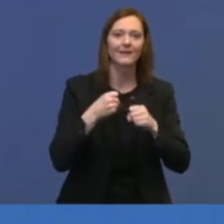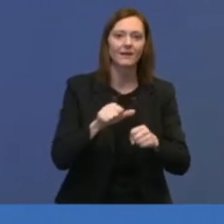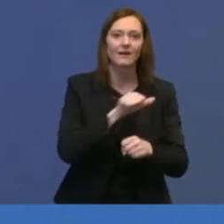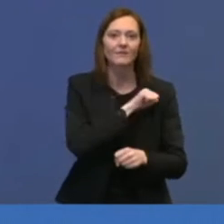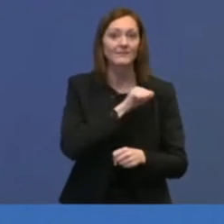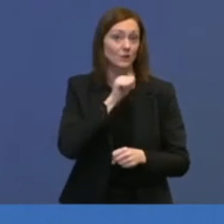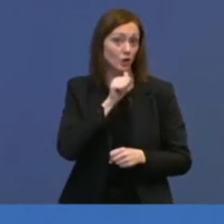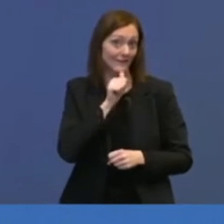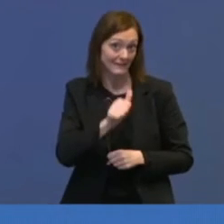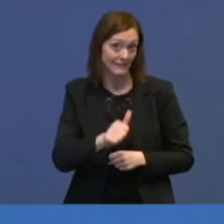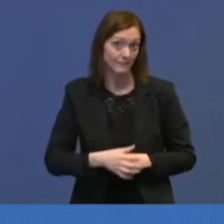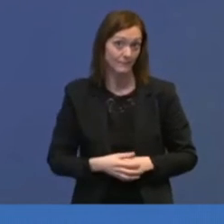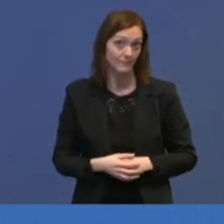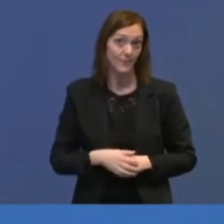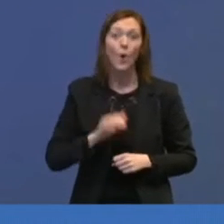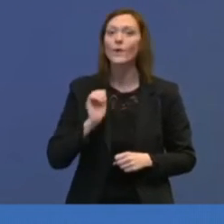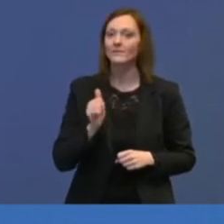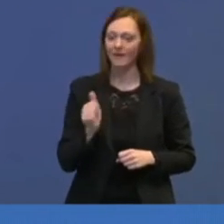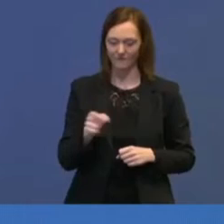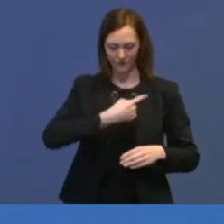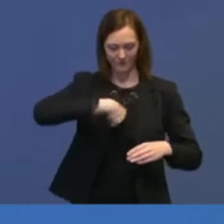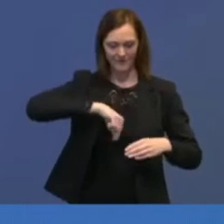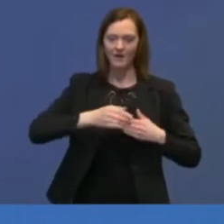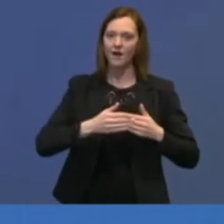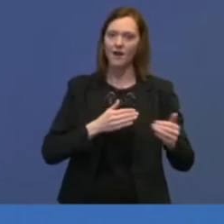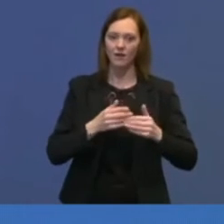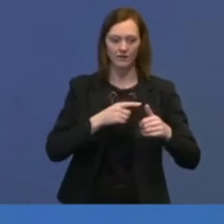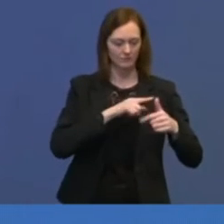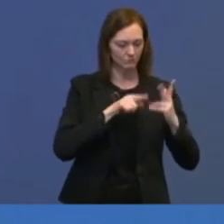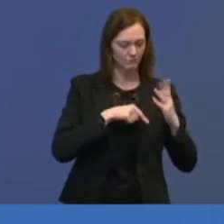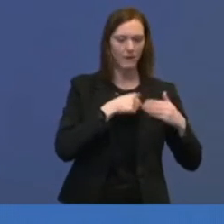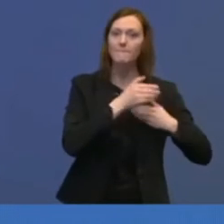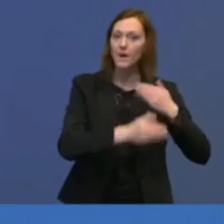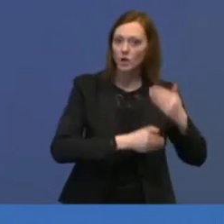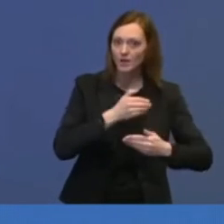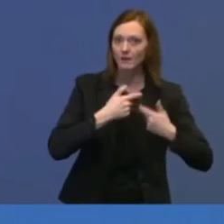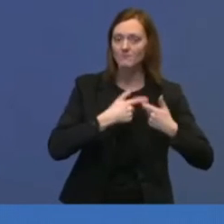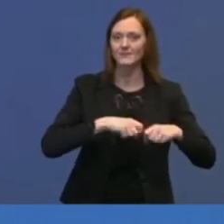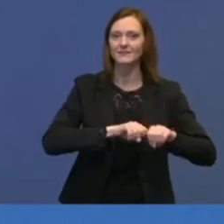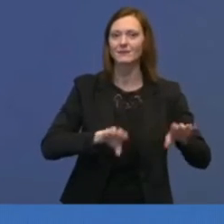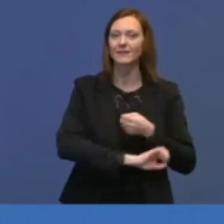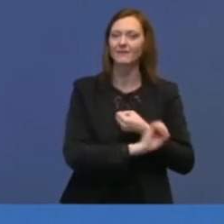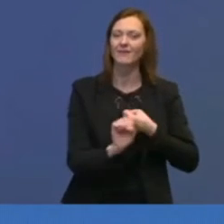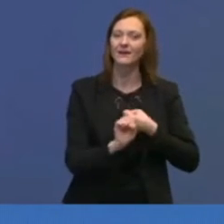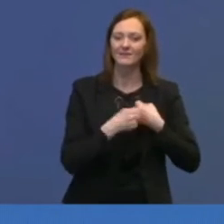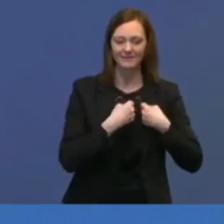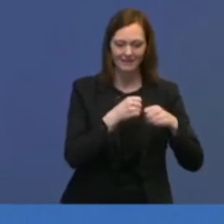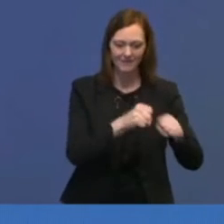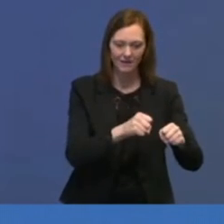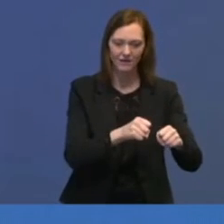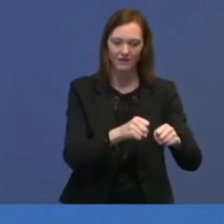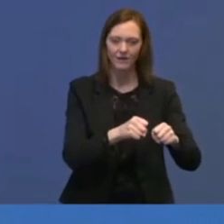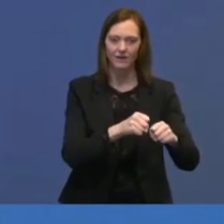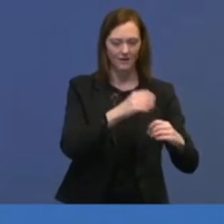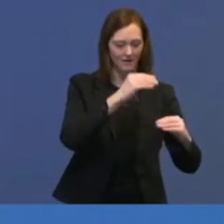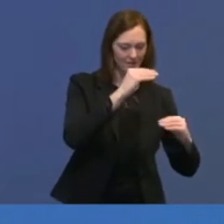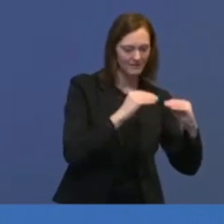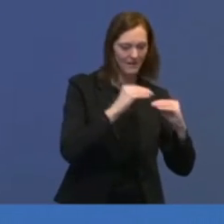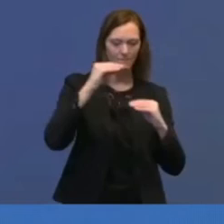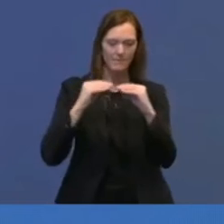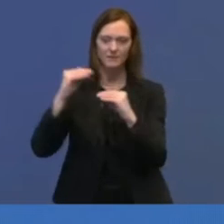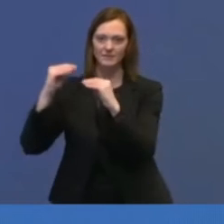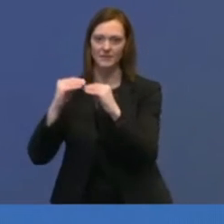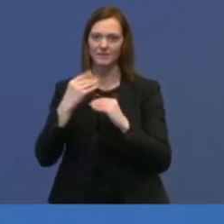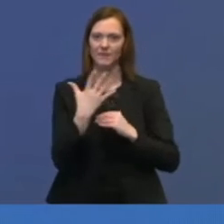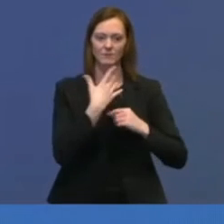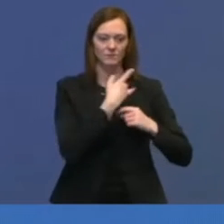loo behan yasid. Ta'a istirtead waxa nuudiyarinay birmamiljika kooban talaabo in koortak ah oo loogu tala galeishan xaaladod oo kaladuwan